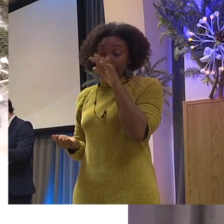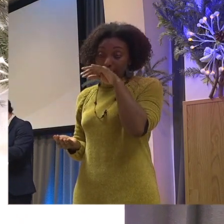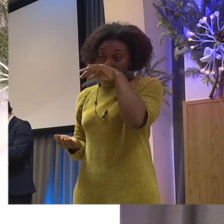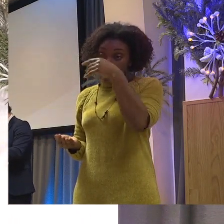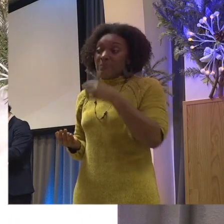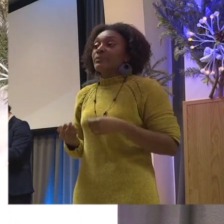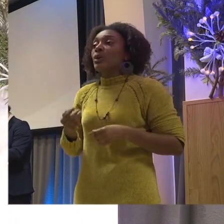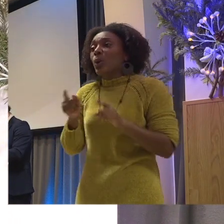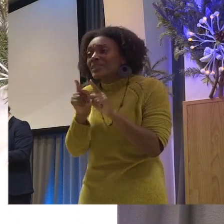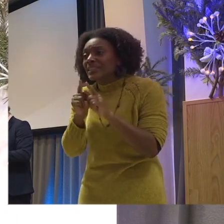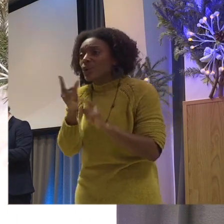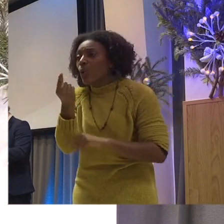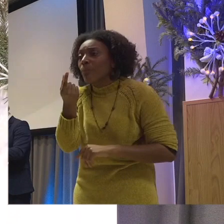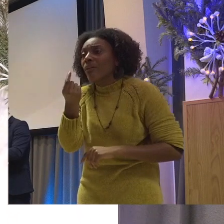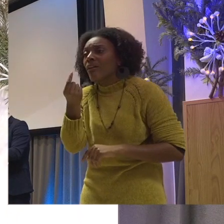lutter l'un contre l'autre.